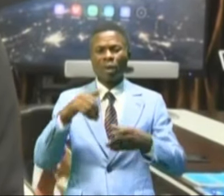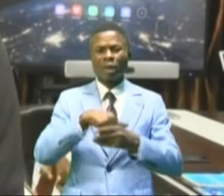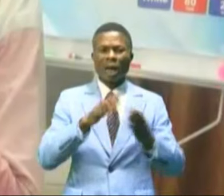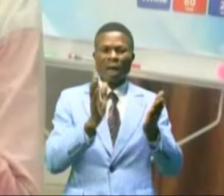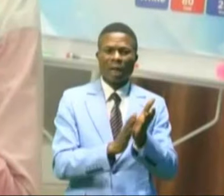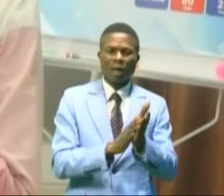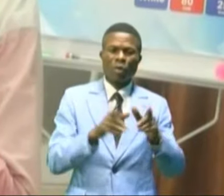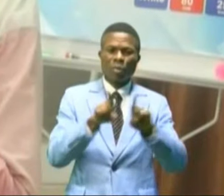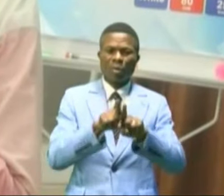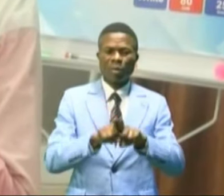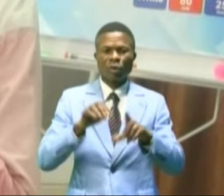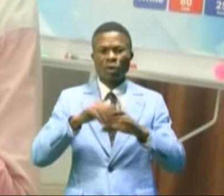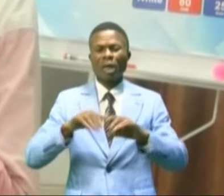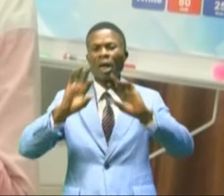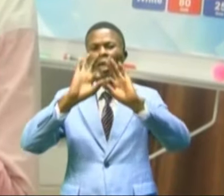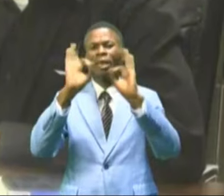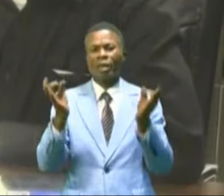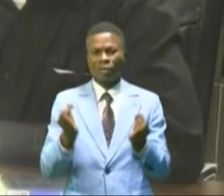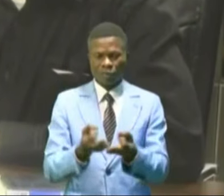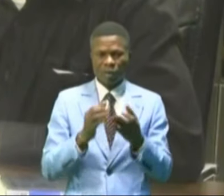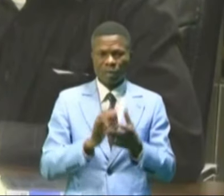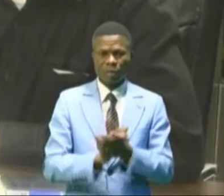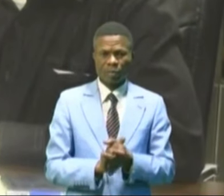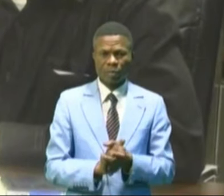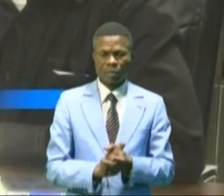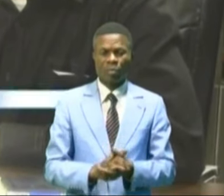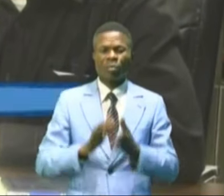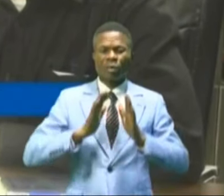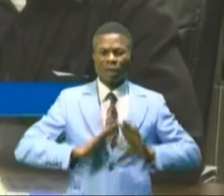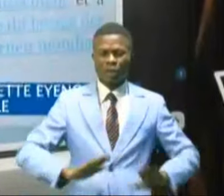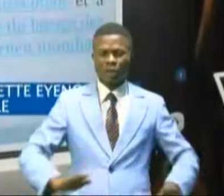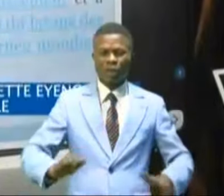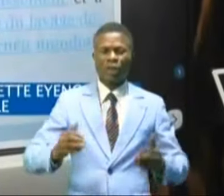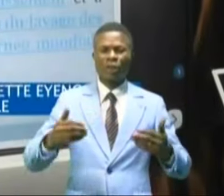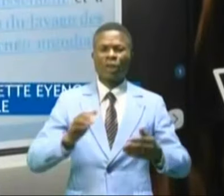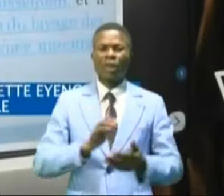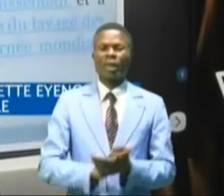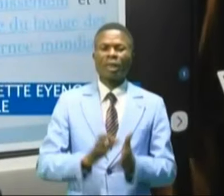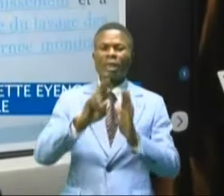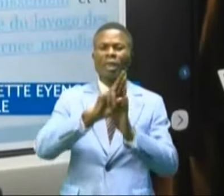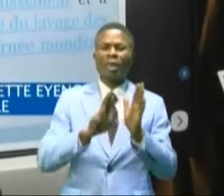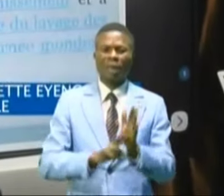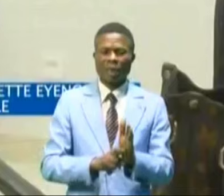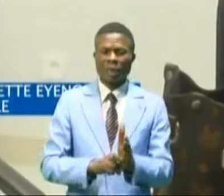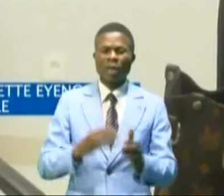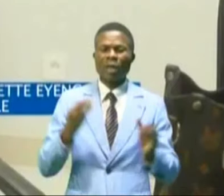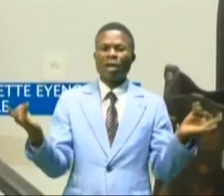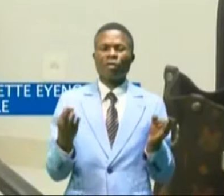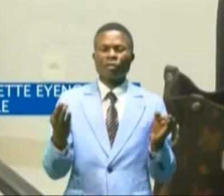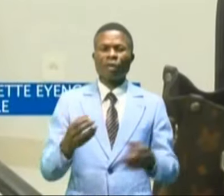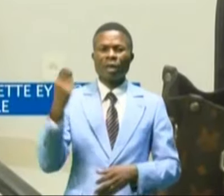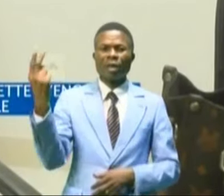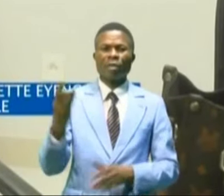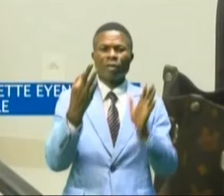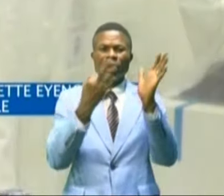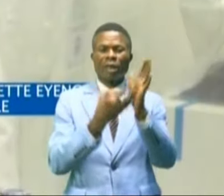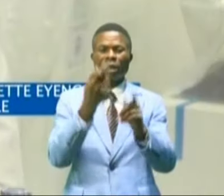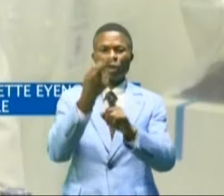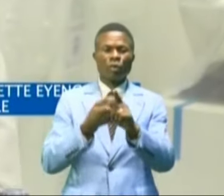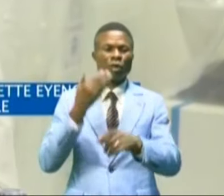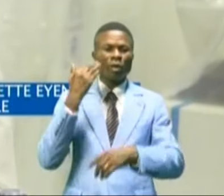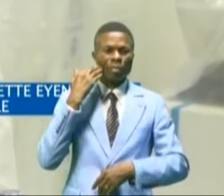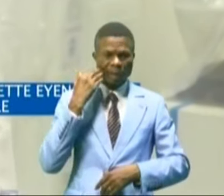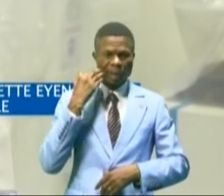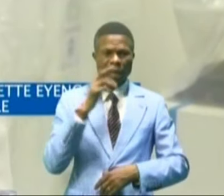communauté. Notons que la journée de l'hygiène menstruelle sera célébrée le 28 mai 2024. Cadre choisi